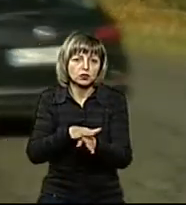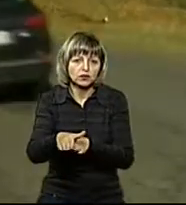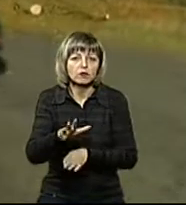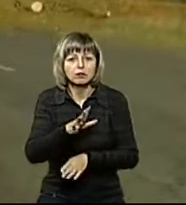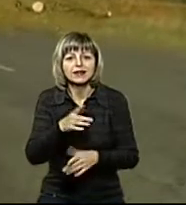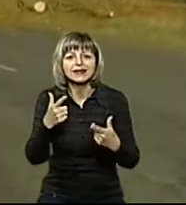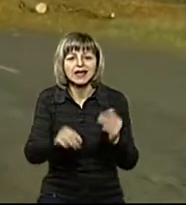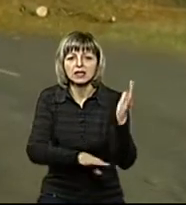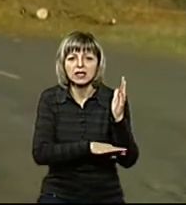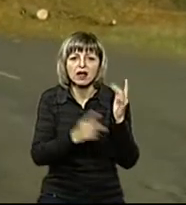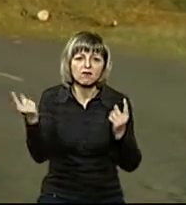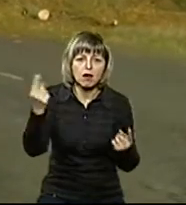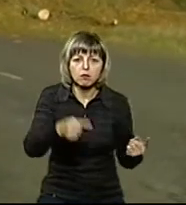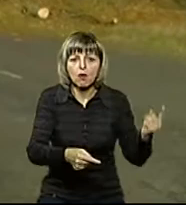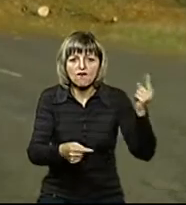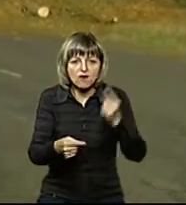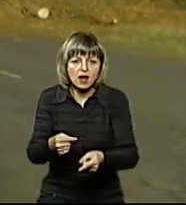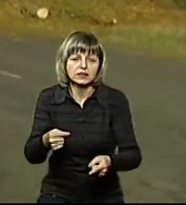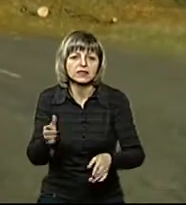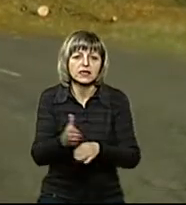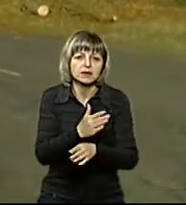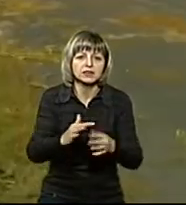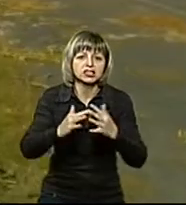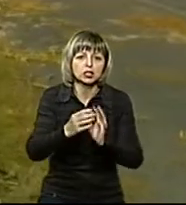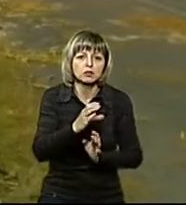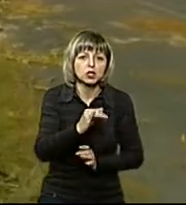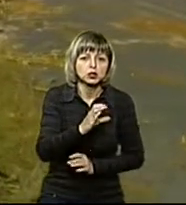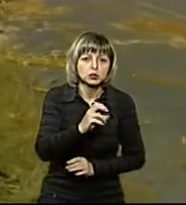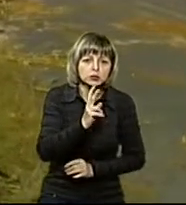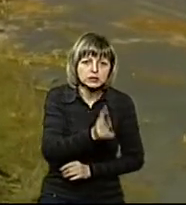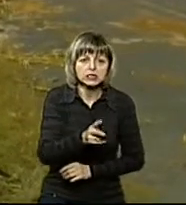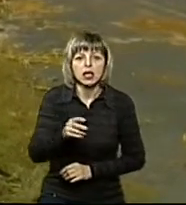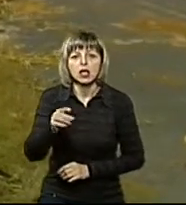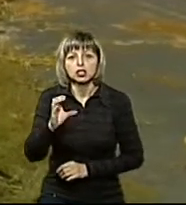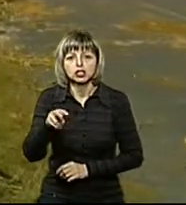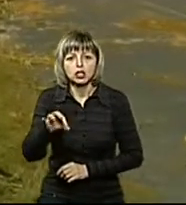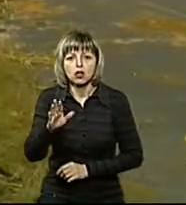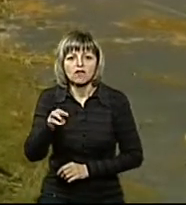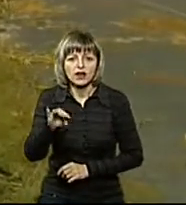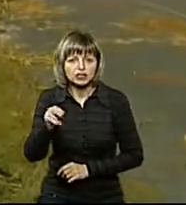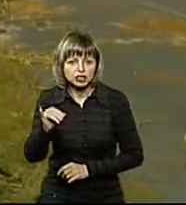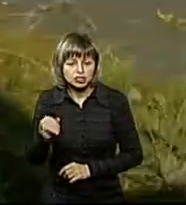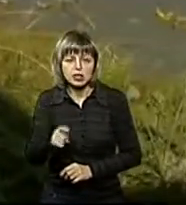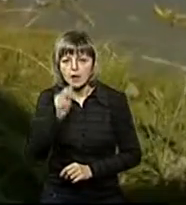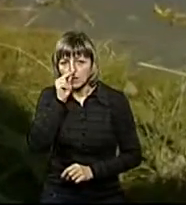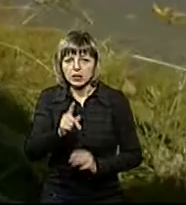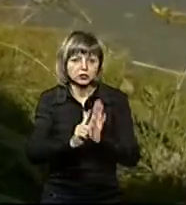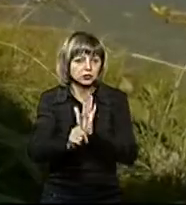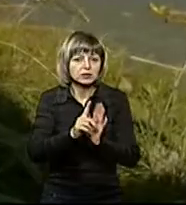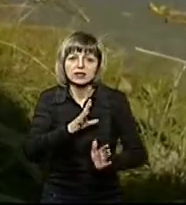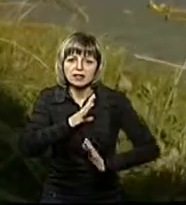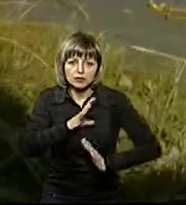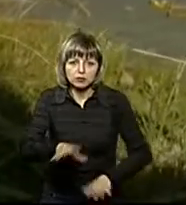повалені дерева також на участку між Словатичами і Суськом. 4 дерева було повалено через дорогу, маршрутки не ходили, приїхали